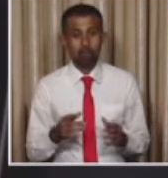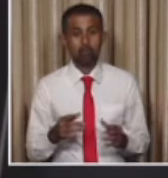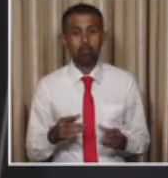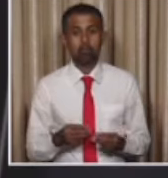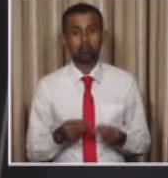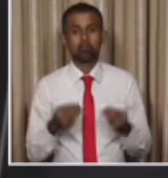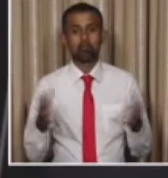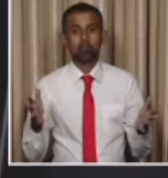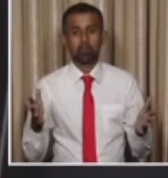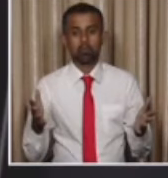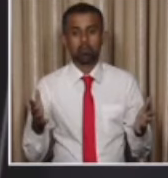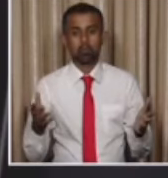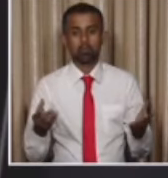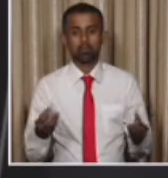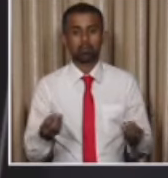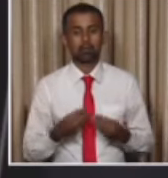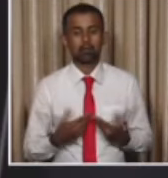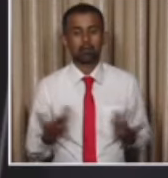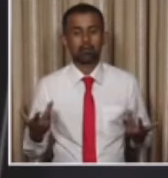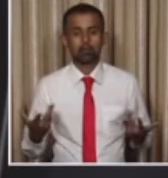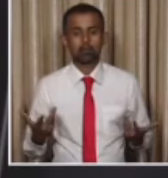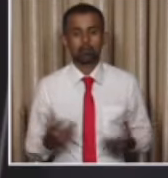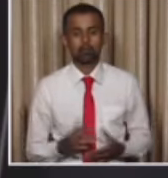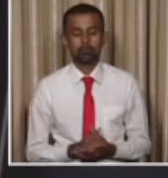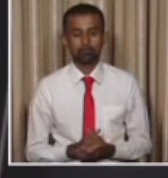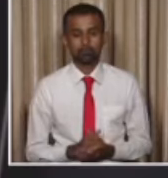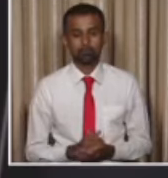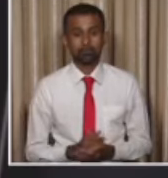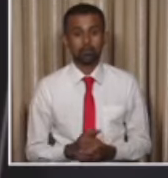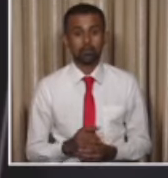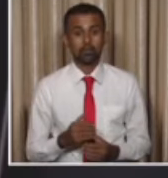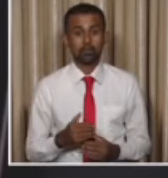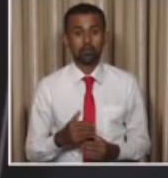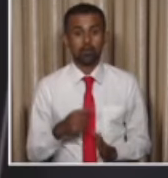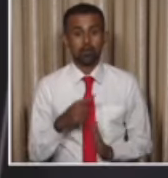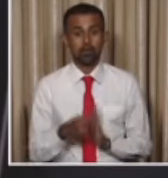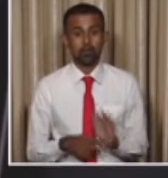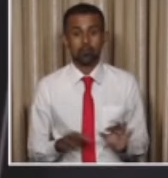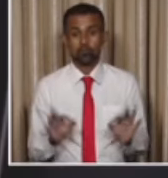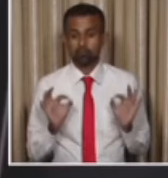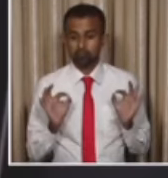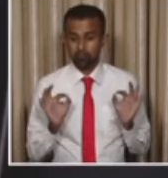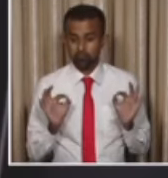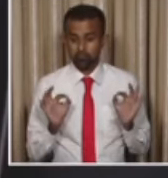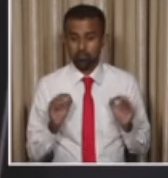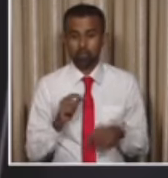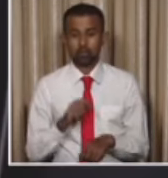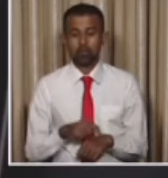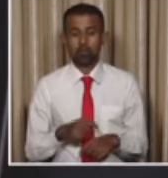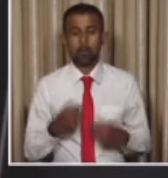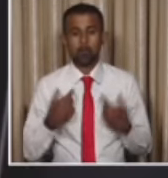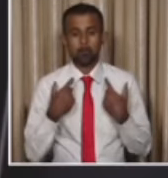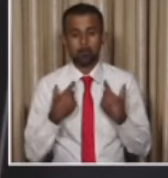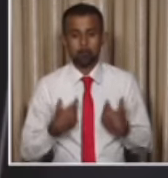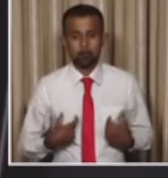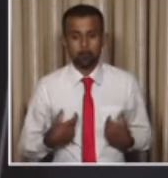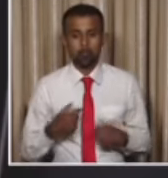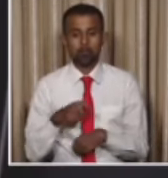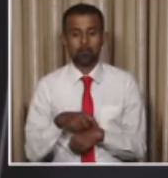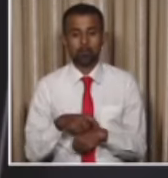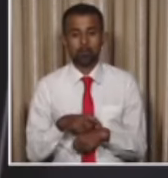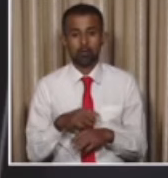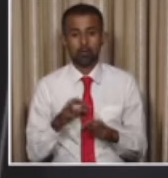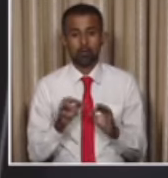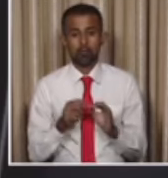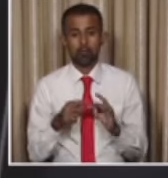කළාට කවුරුවත් ගන්නෑ. ඒ දවස්වල රට හොඳට තියෙන කාලේ මහින්ද රාජපක්ෂ යුගයේ සංවර්ධන